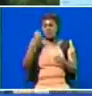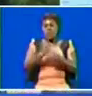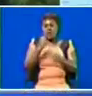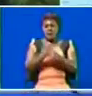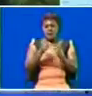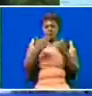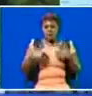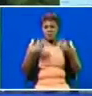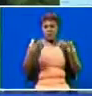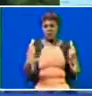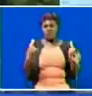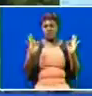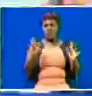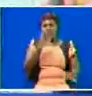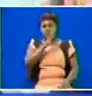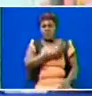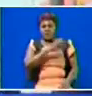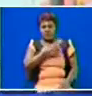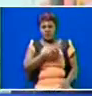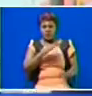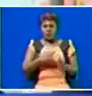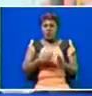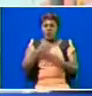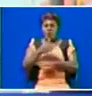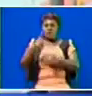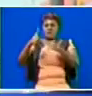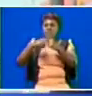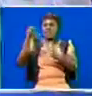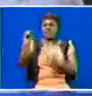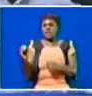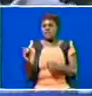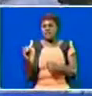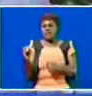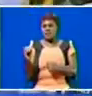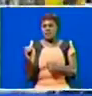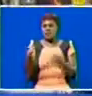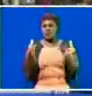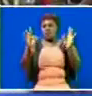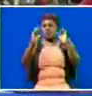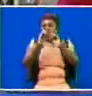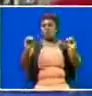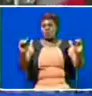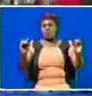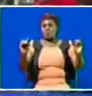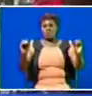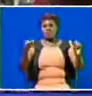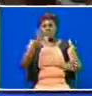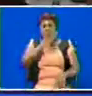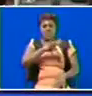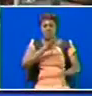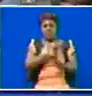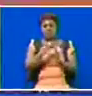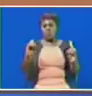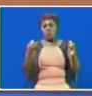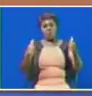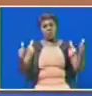sekta rasmi wamekuwa wanufaika, huku zaidi ya 90% ya Watanzania walio katika sekta isiyo rasmi bado hawanufaiki